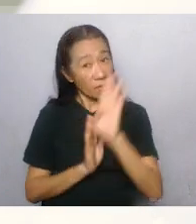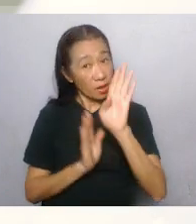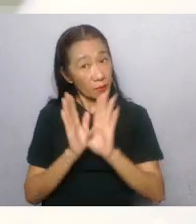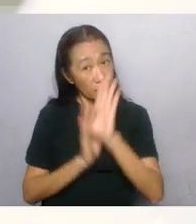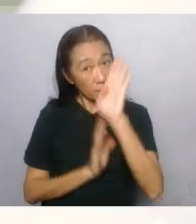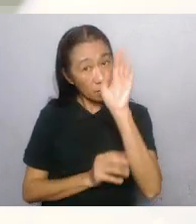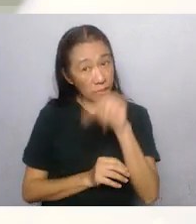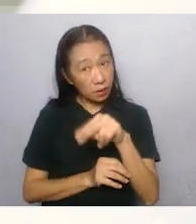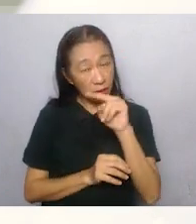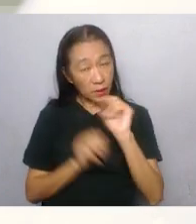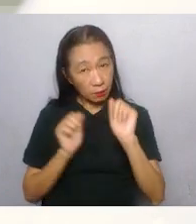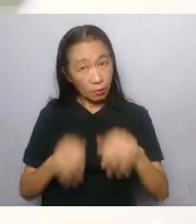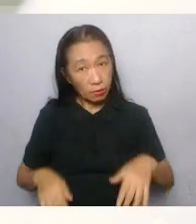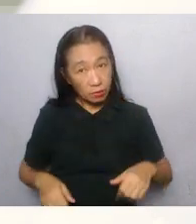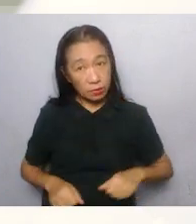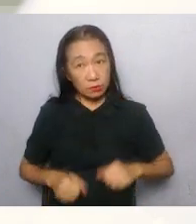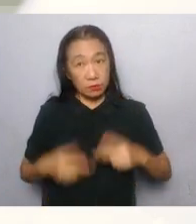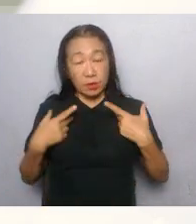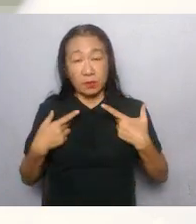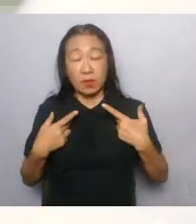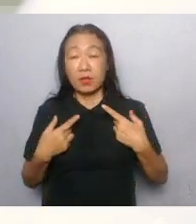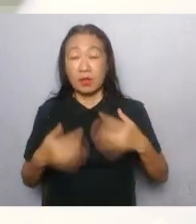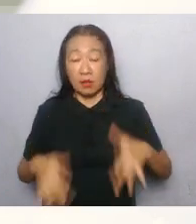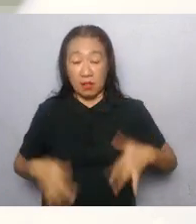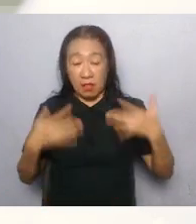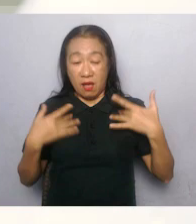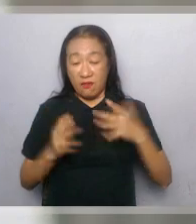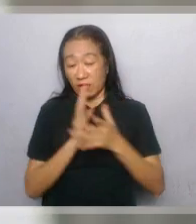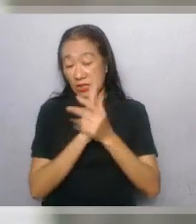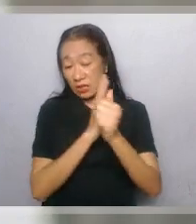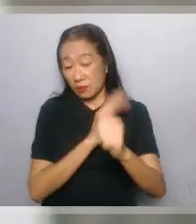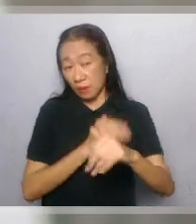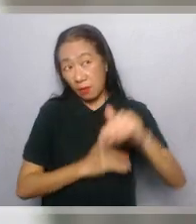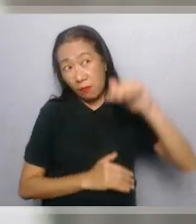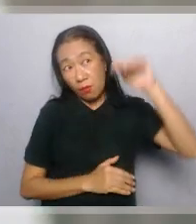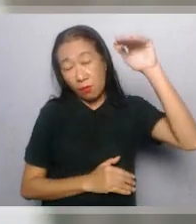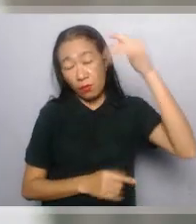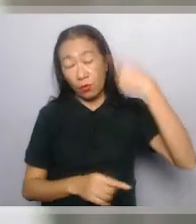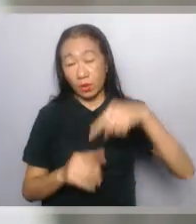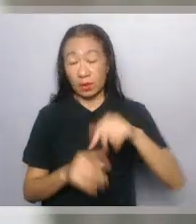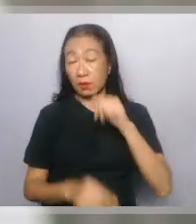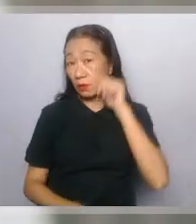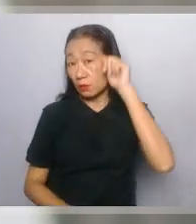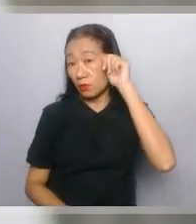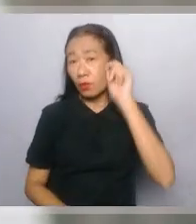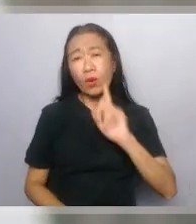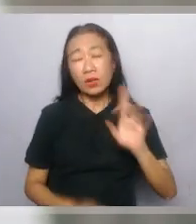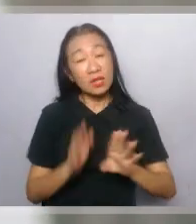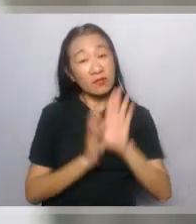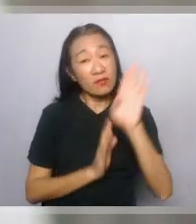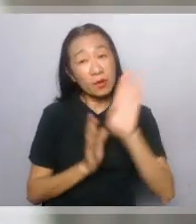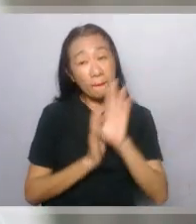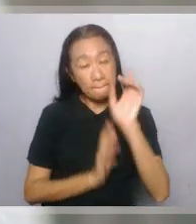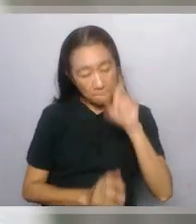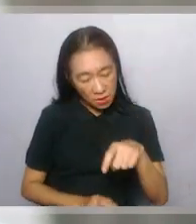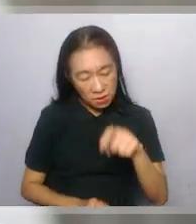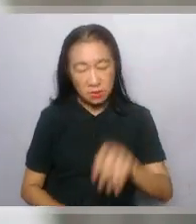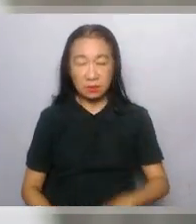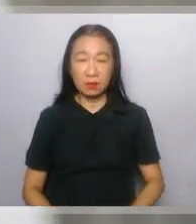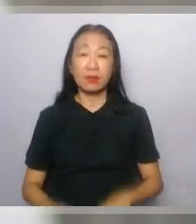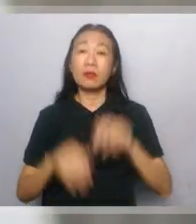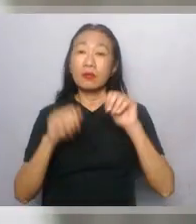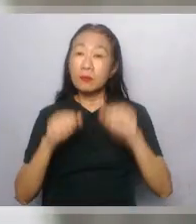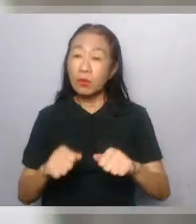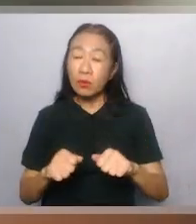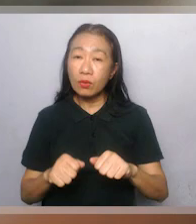niya para siya mag-survive or life skills niya paglaki niya. Ano ba yung development na